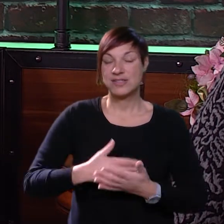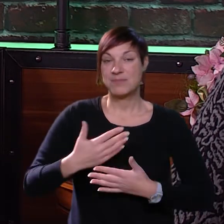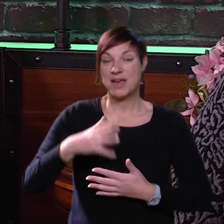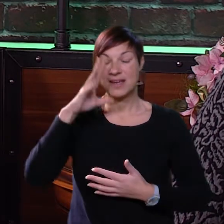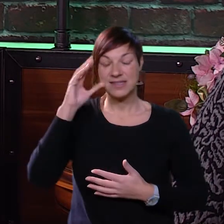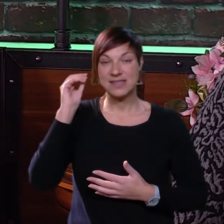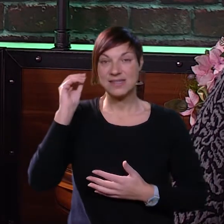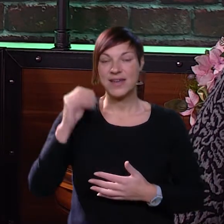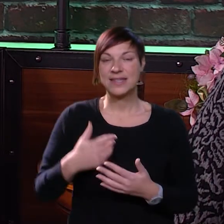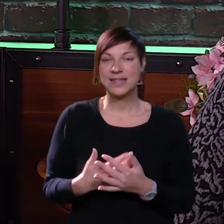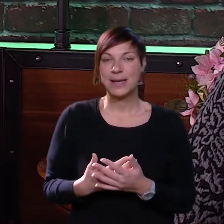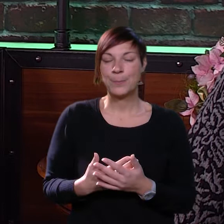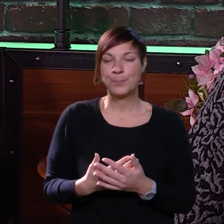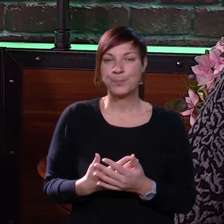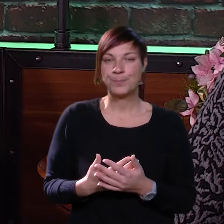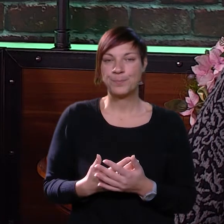sam isto te kasnije shvatila,